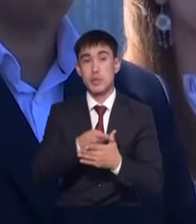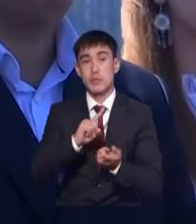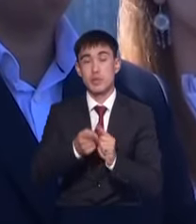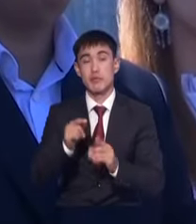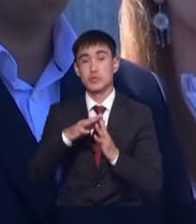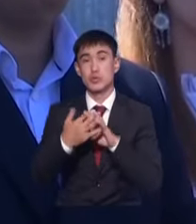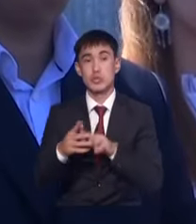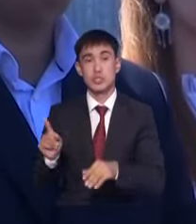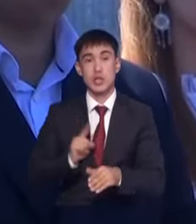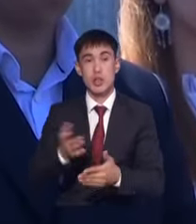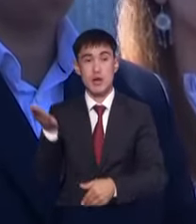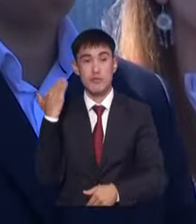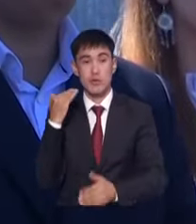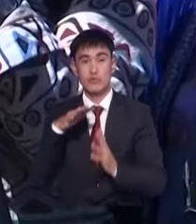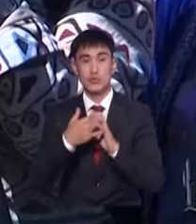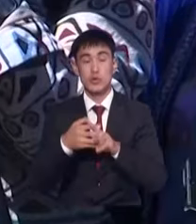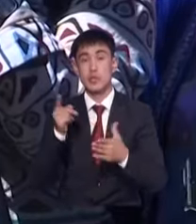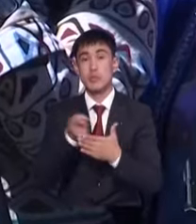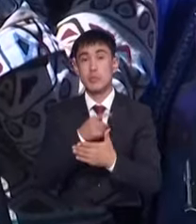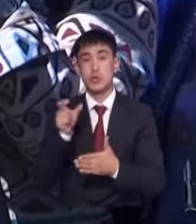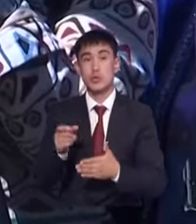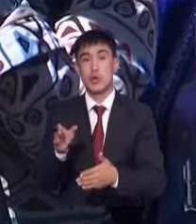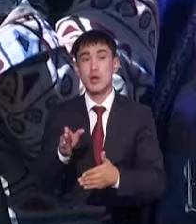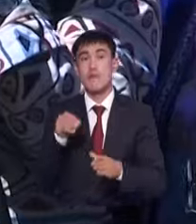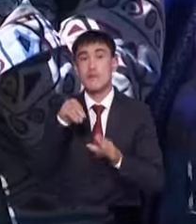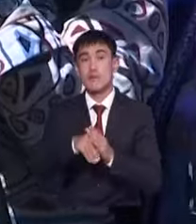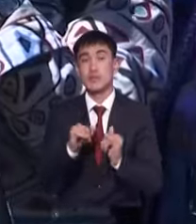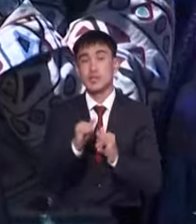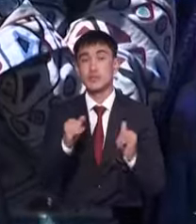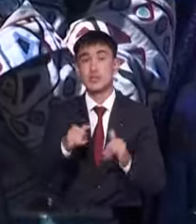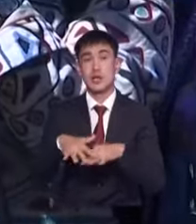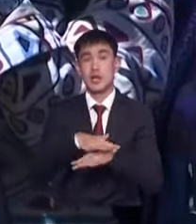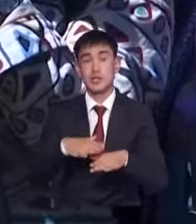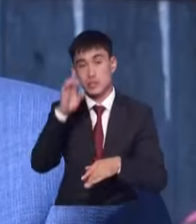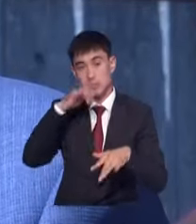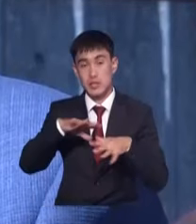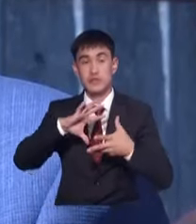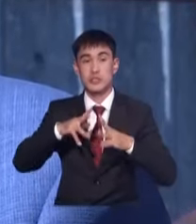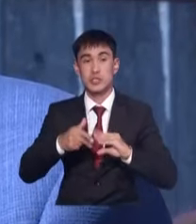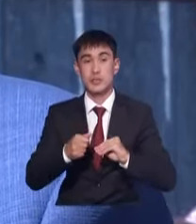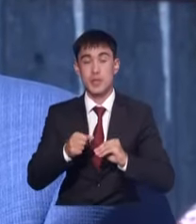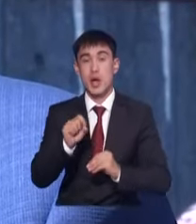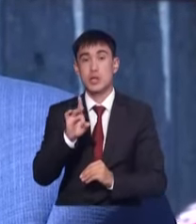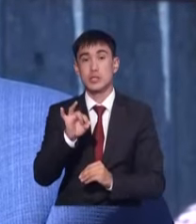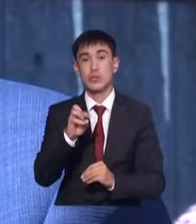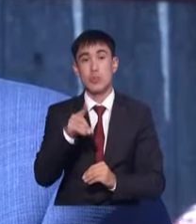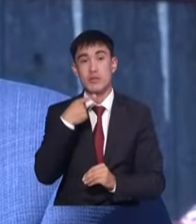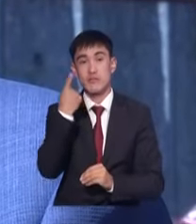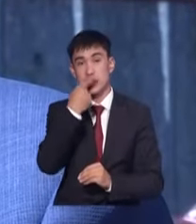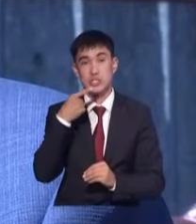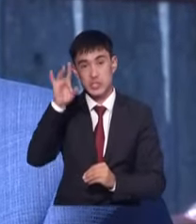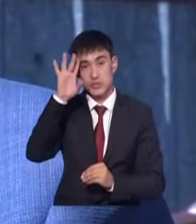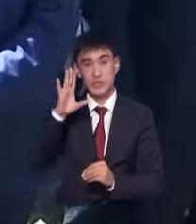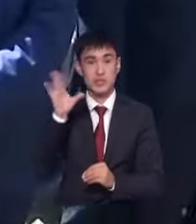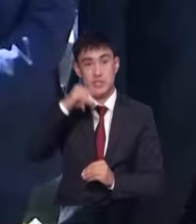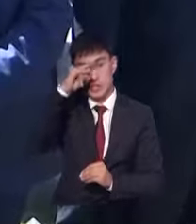сел они ждали давно. Отныне их села носят имена людей, внесших весомый вклад в развитие края и страны в целом. Так, Аскар Токпанов – личность, известная